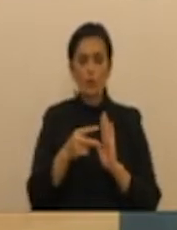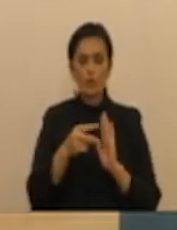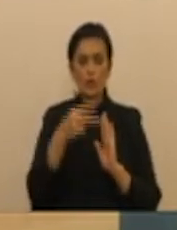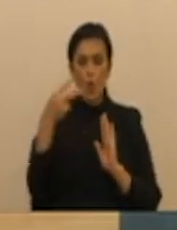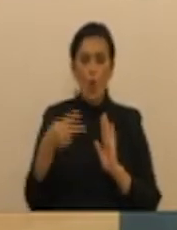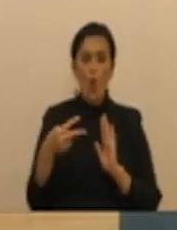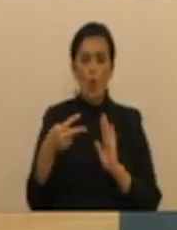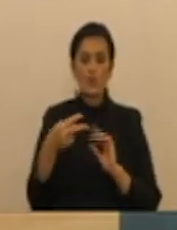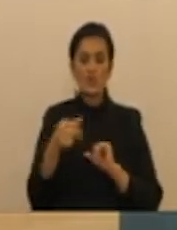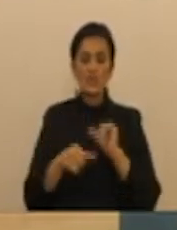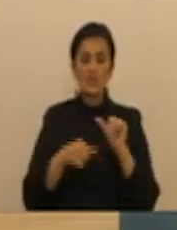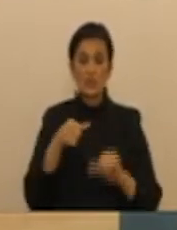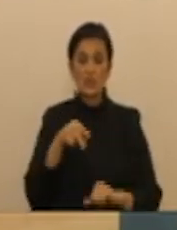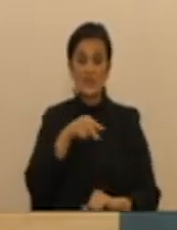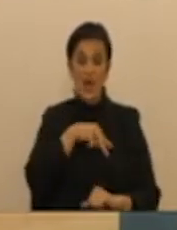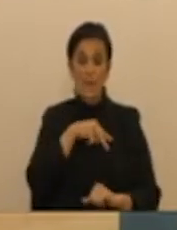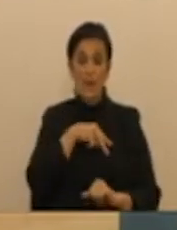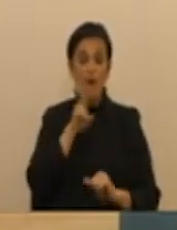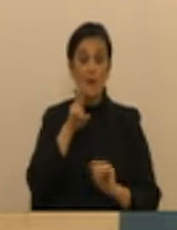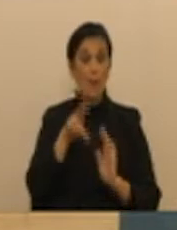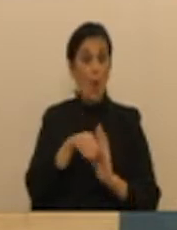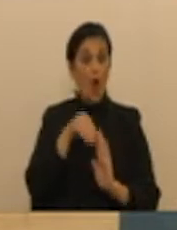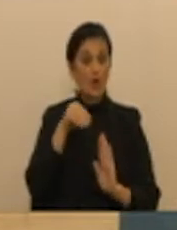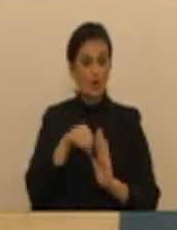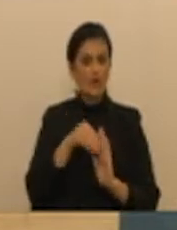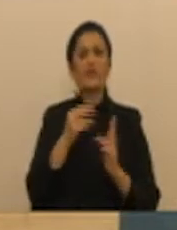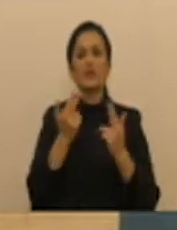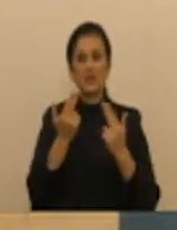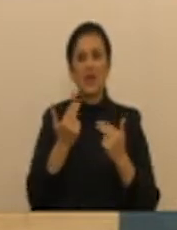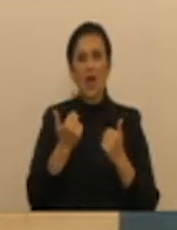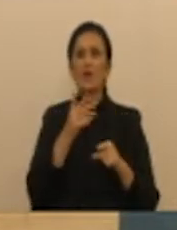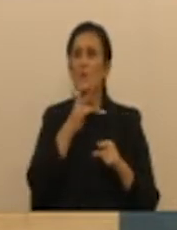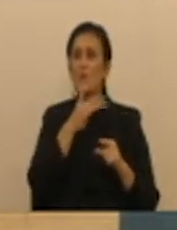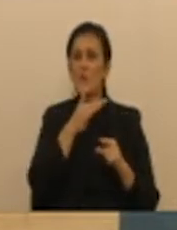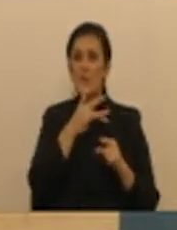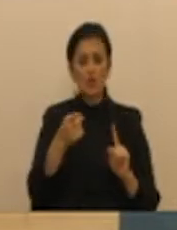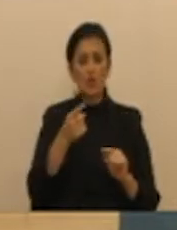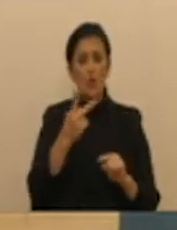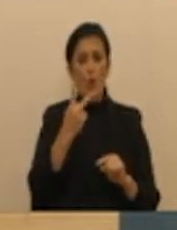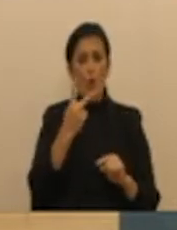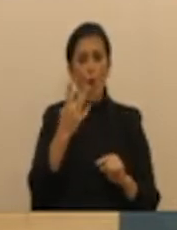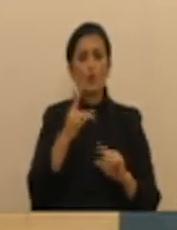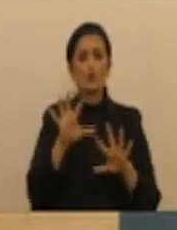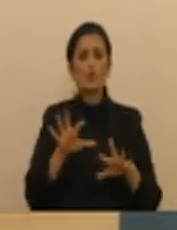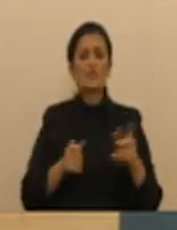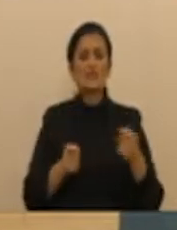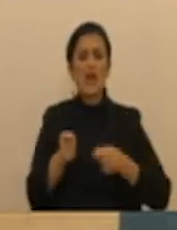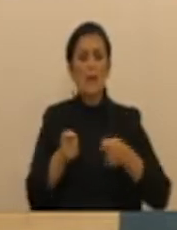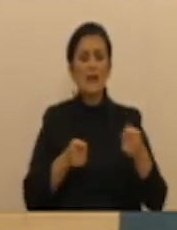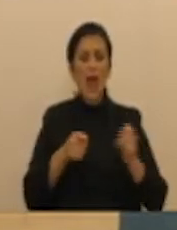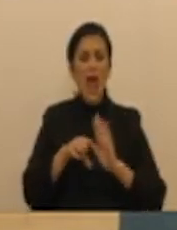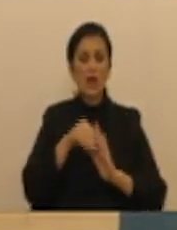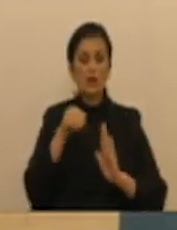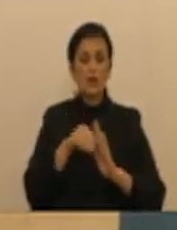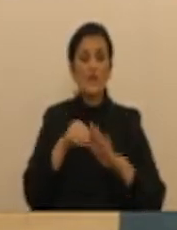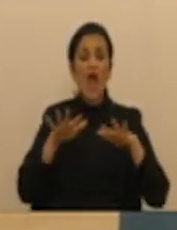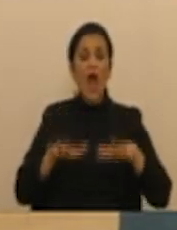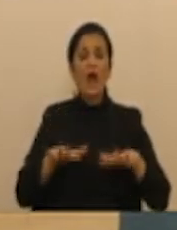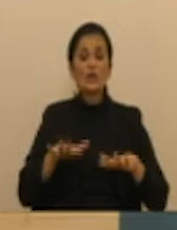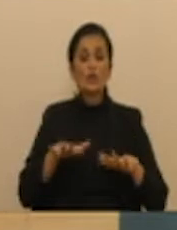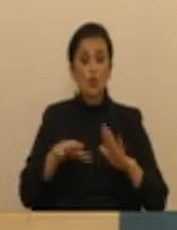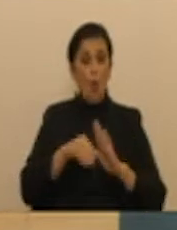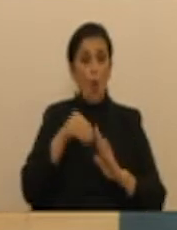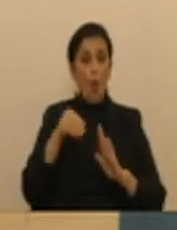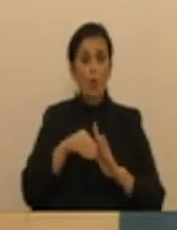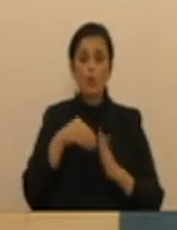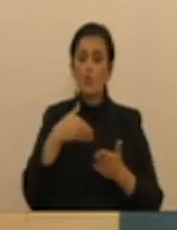2020 წლებში საპარლამენტო არჩევნებში და მათ პერიოდში იყო ორჯერ საპრეზიდენტო არჩევნები და ადგილობრივი არჩევნები